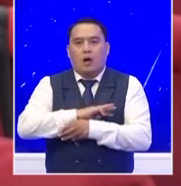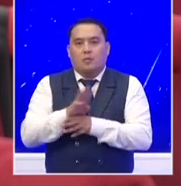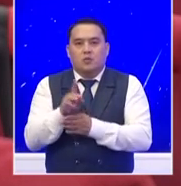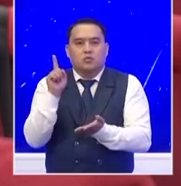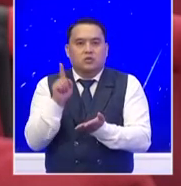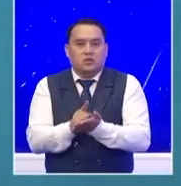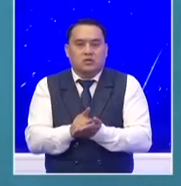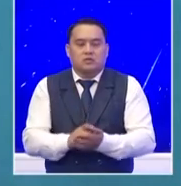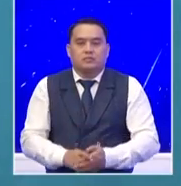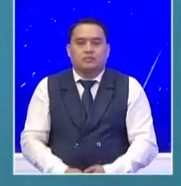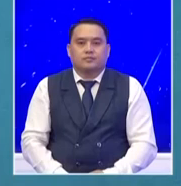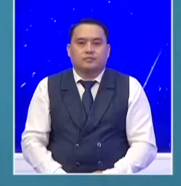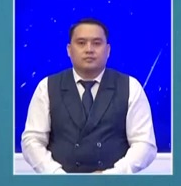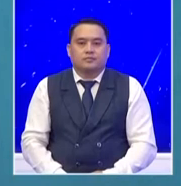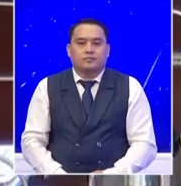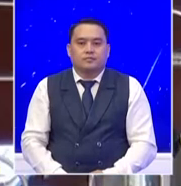қажет.